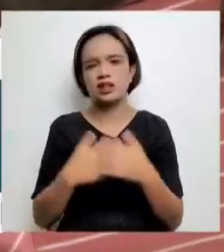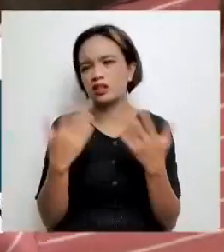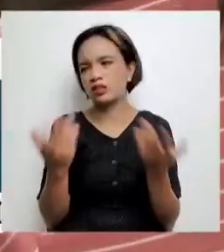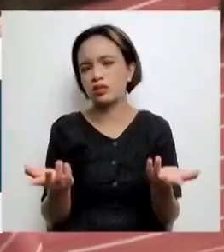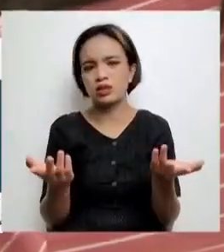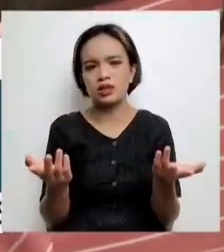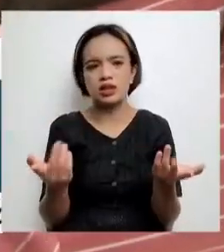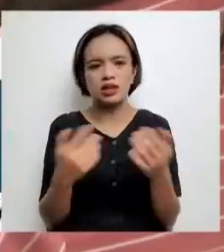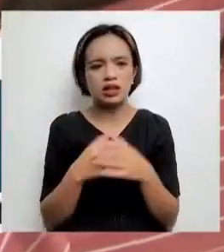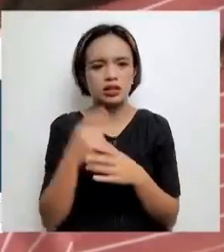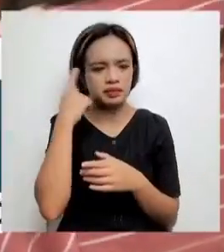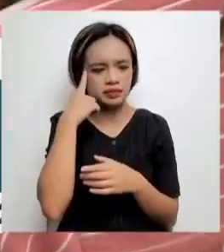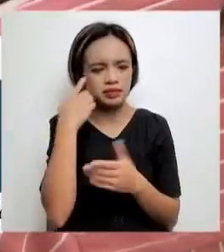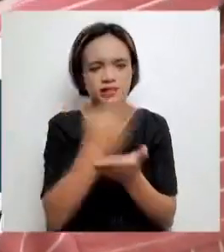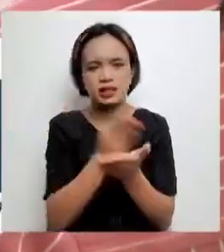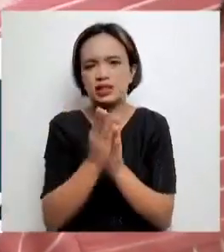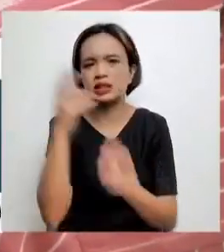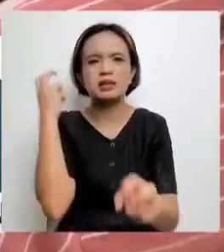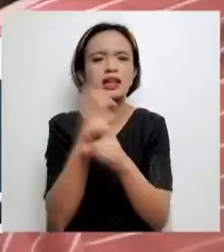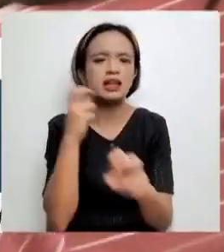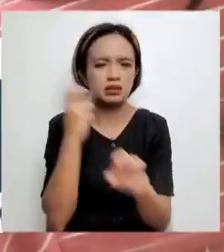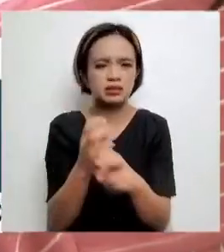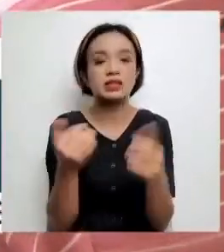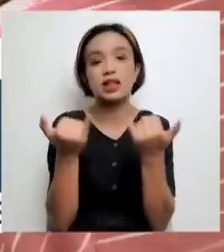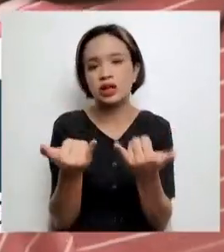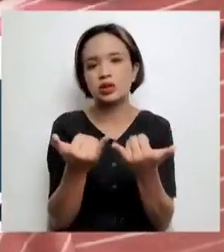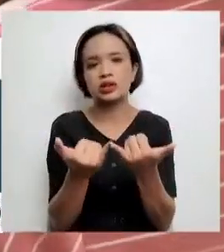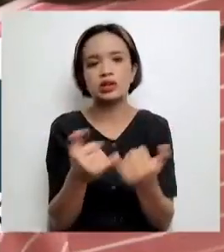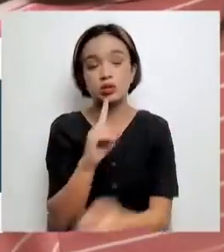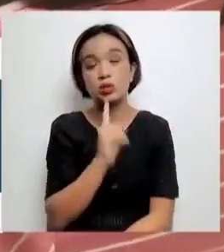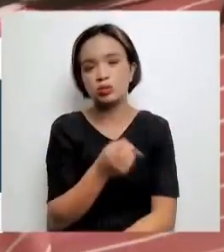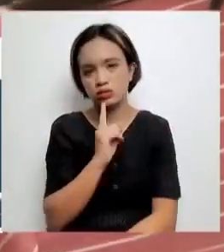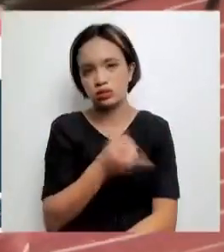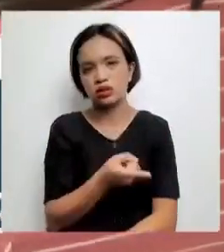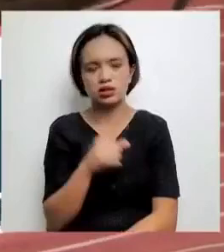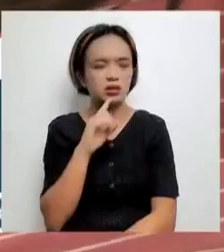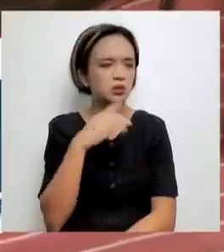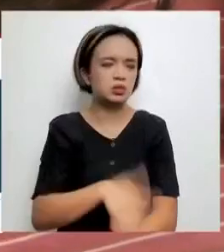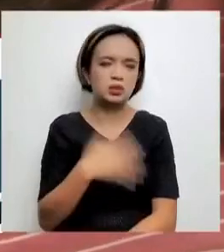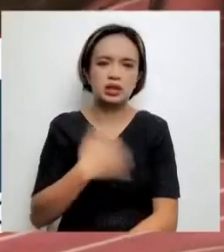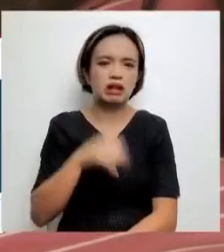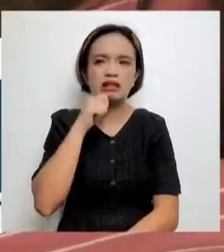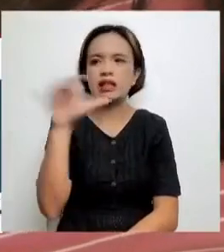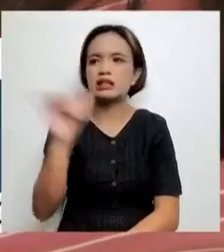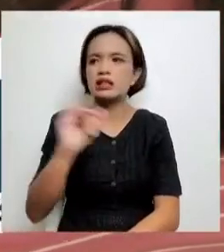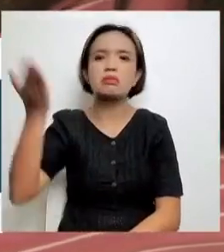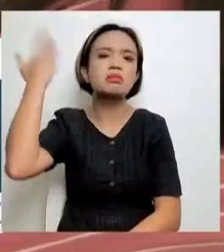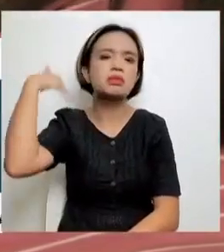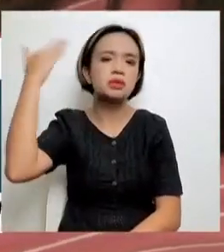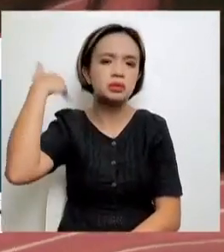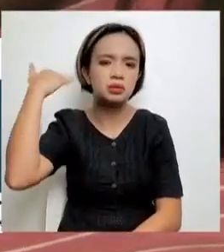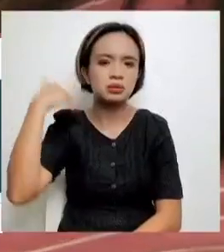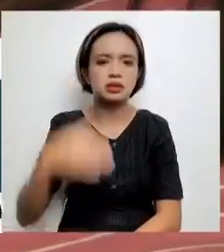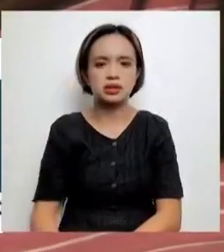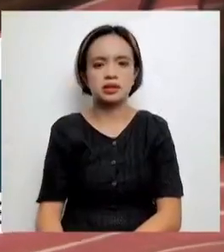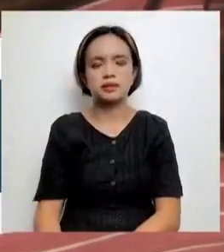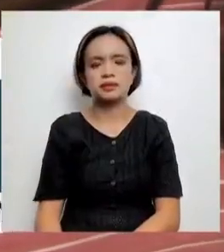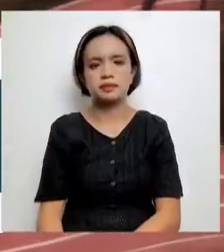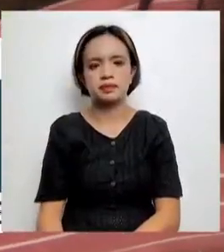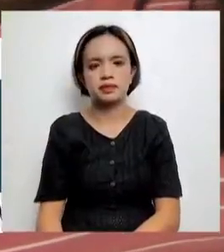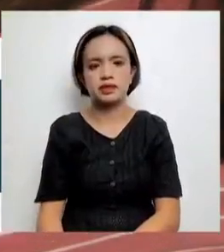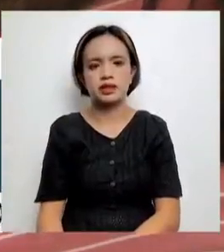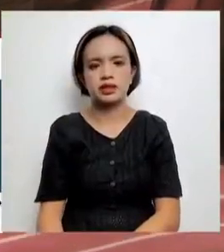Nagdito, ang hirap mag-budget sa ngayon. Totoo lang, sobra. Hindi katulad ng mga nakaraang taon,